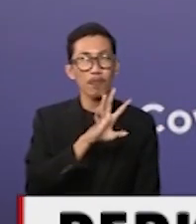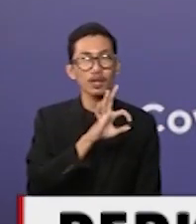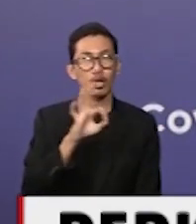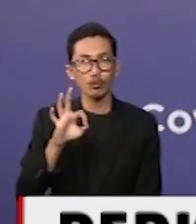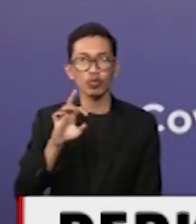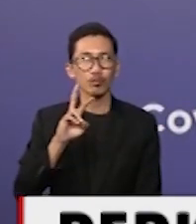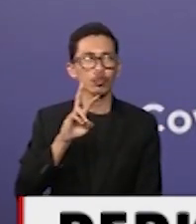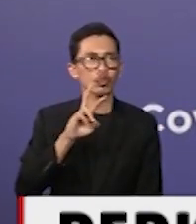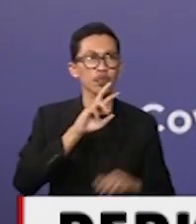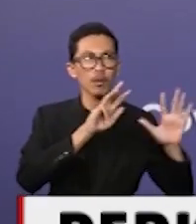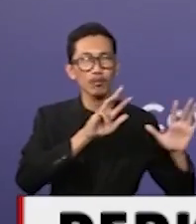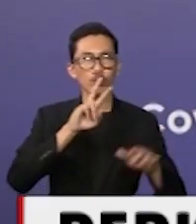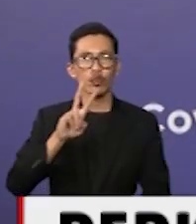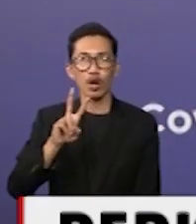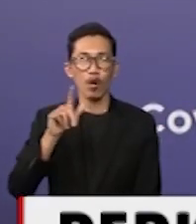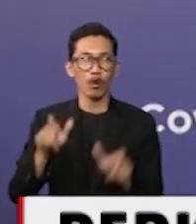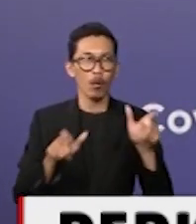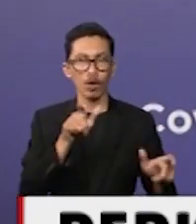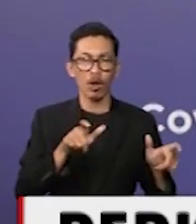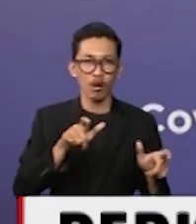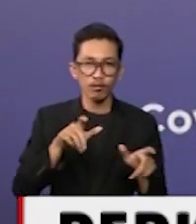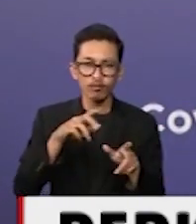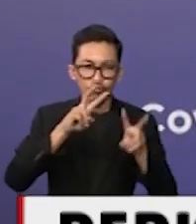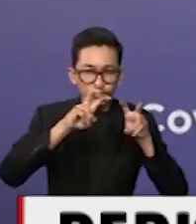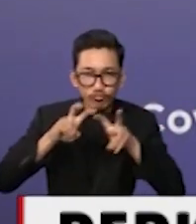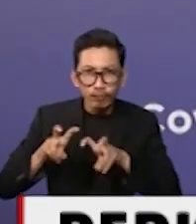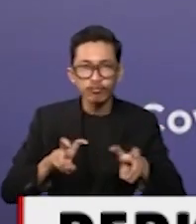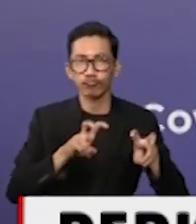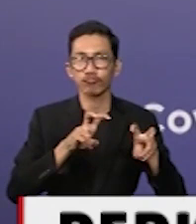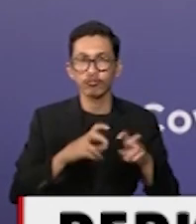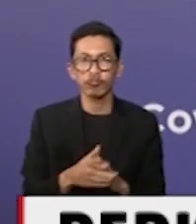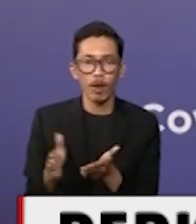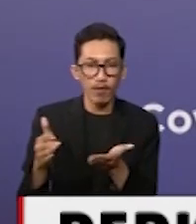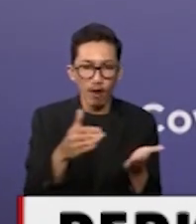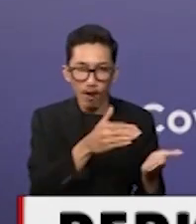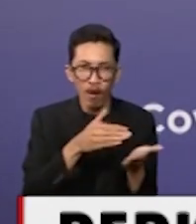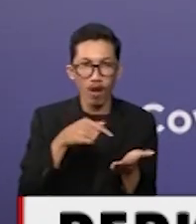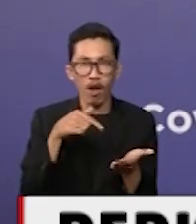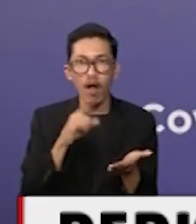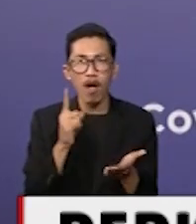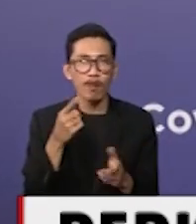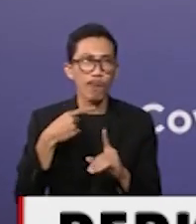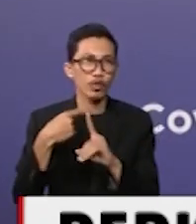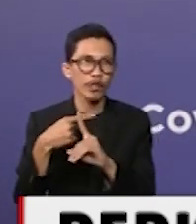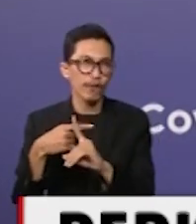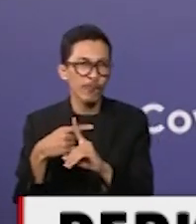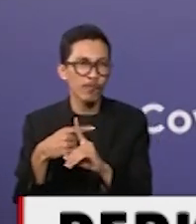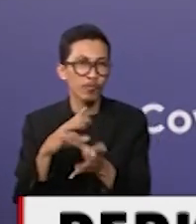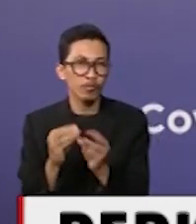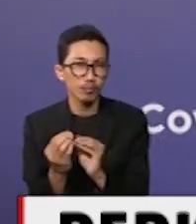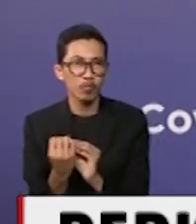689.492 spesimen. Dari data ini kita mendapatkan kasus konfirmasi positif